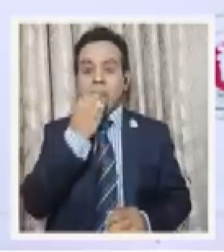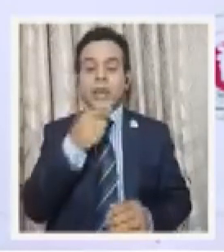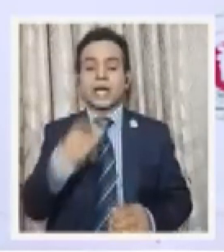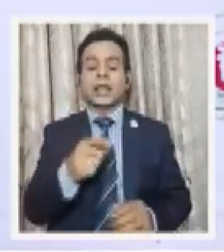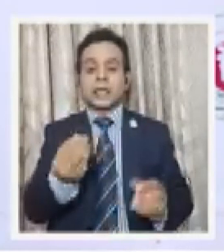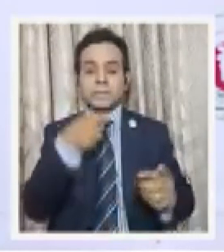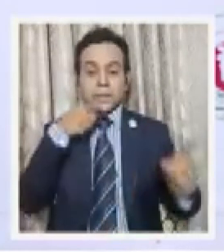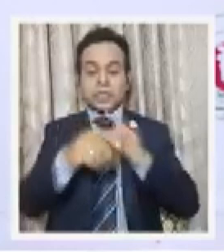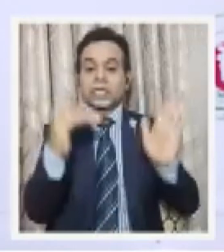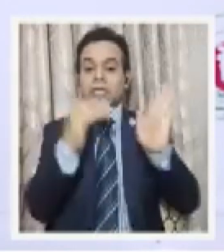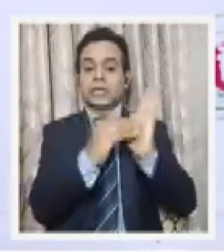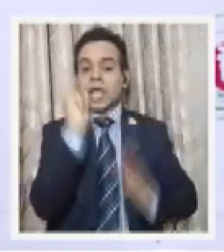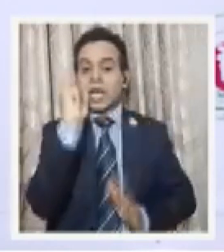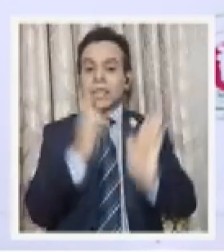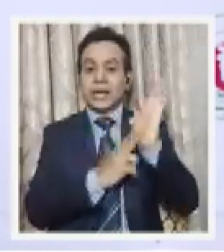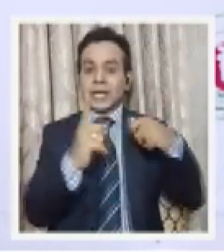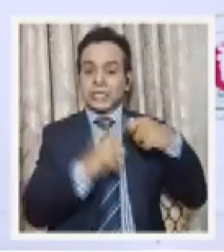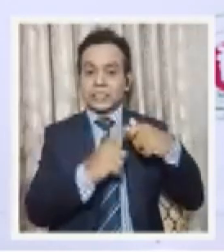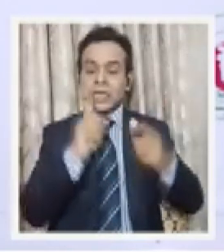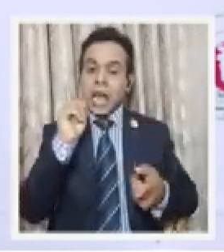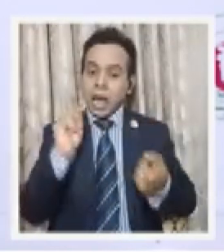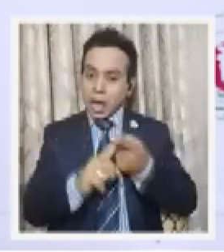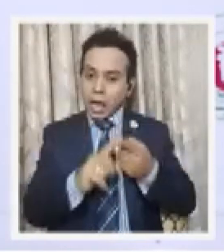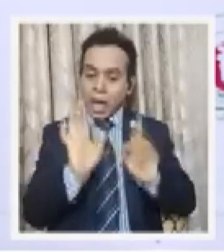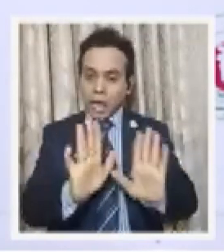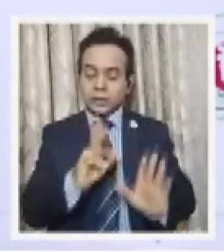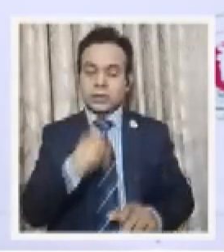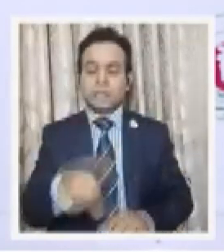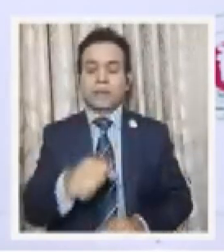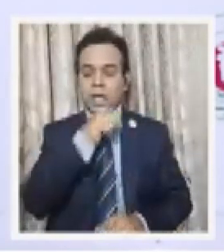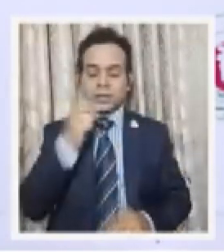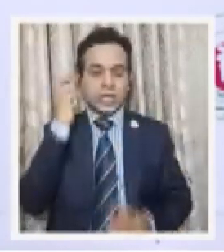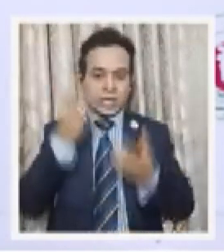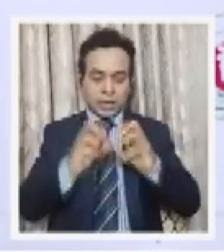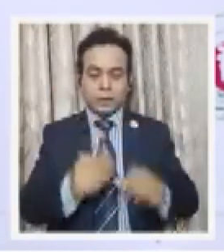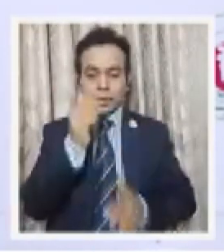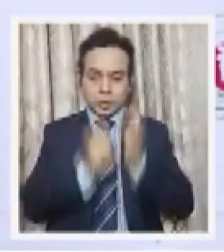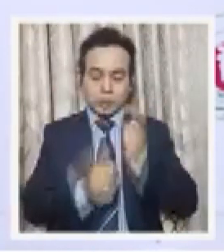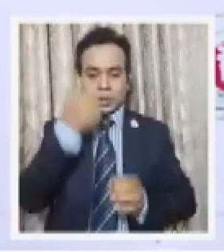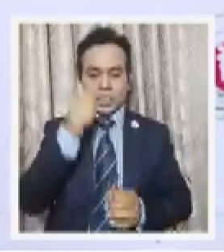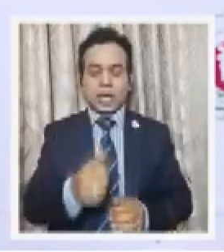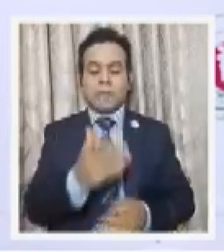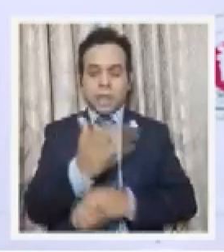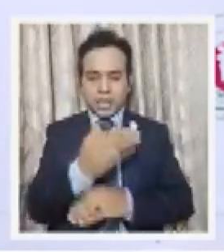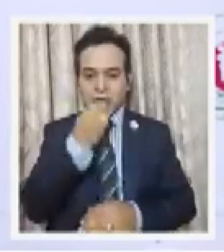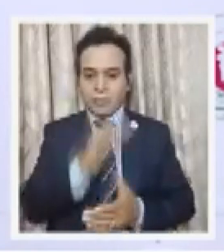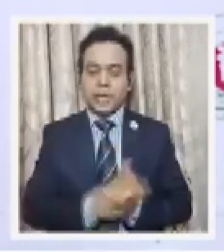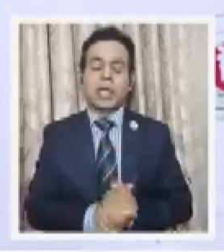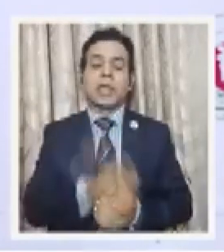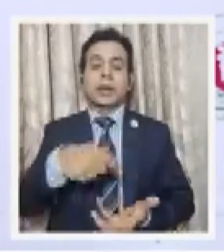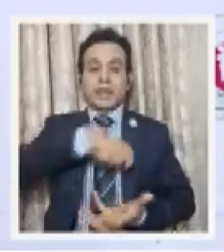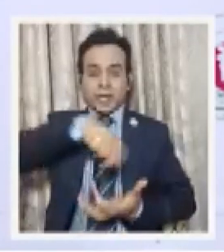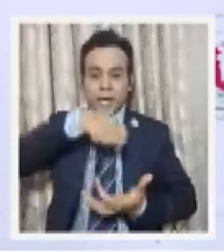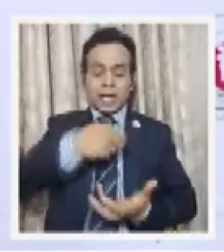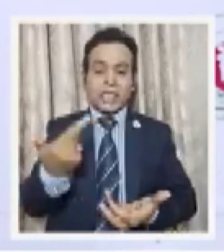যেমন সবসময় স্বাস্থ্যের জন্য ক্ষতিকর এবং কোভিড পরিস্থিতিতে এগুলো ঝুঁকি বাড়ায়, সেজন্য এই ঝুঁকিগুলো এড়িয়ে চলবেন।